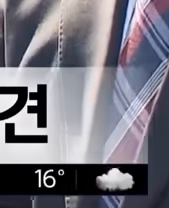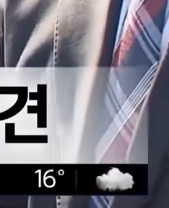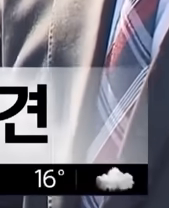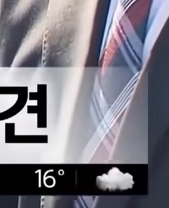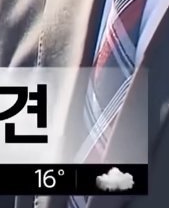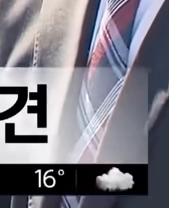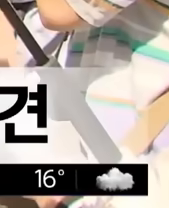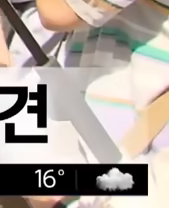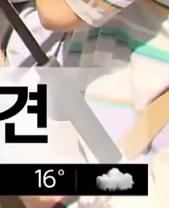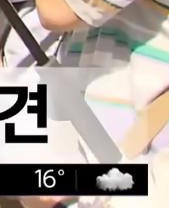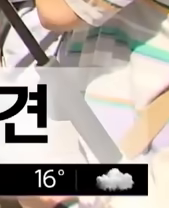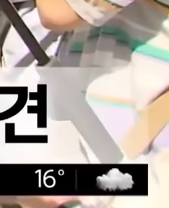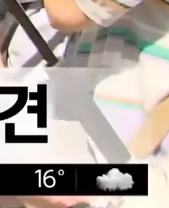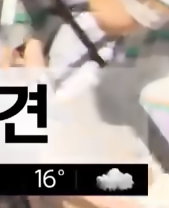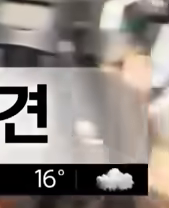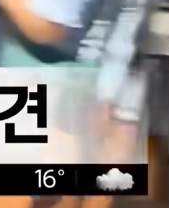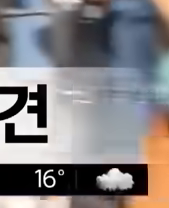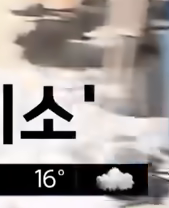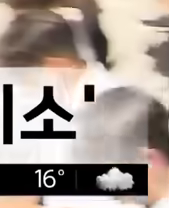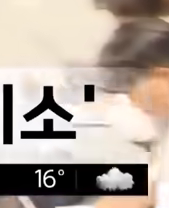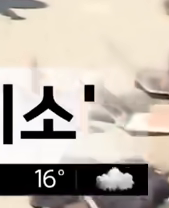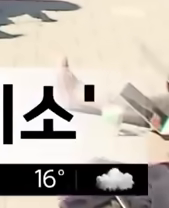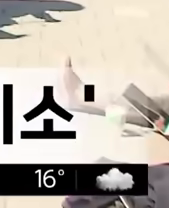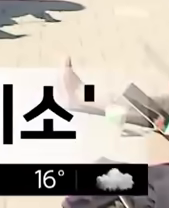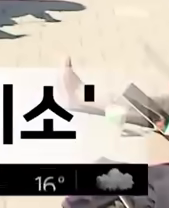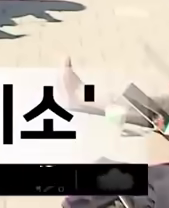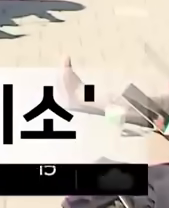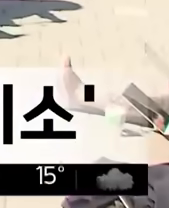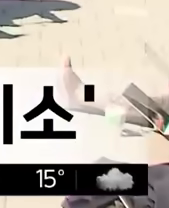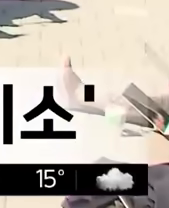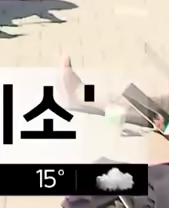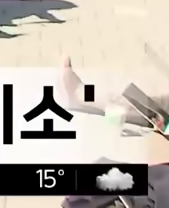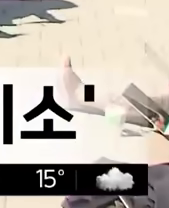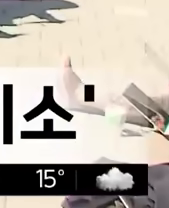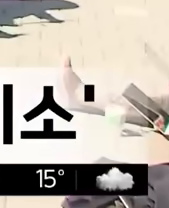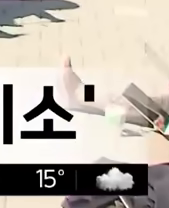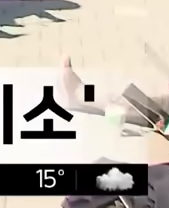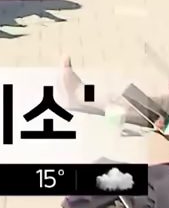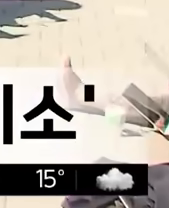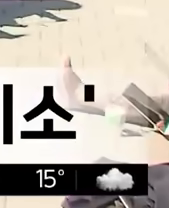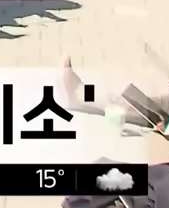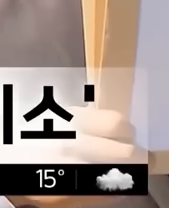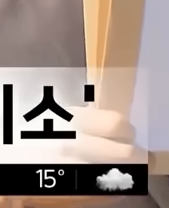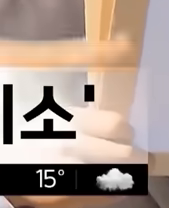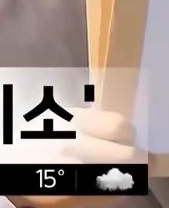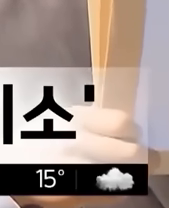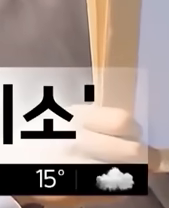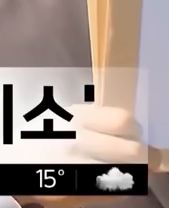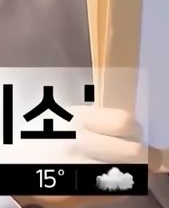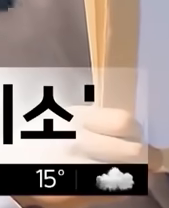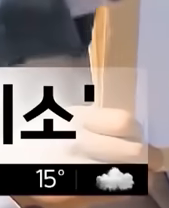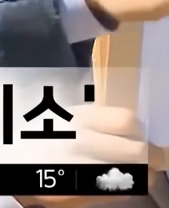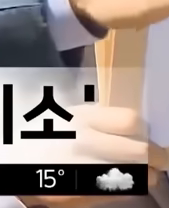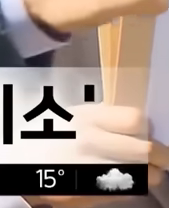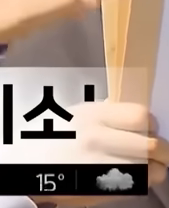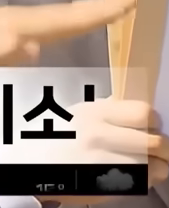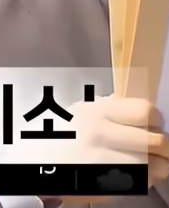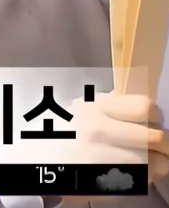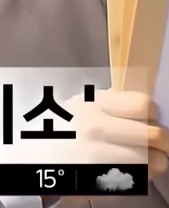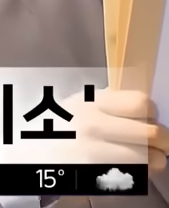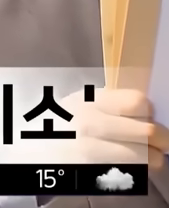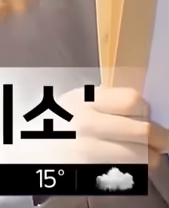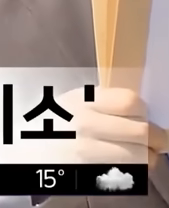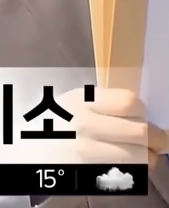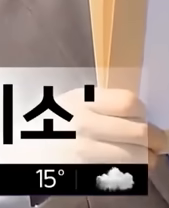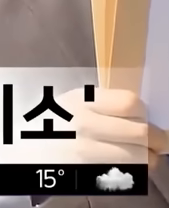의결했습니다. 최 목사의 청탁금지법 위반 혐의를 두고 수사심의위원 15명 중 8명이 찬성해 기소를